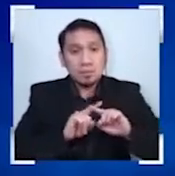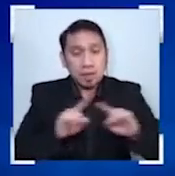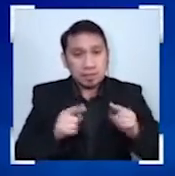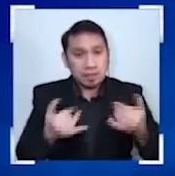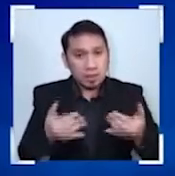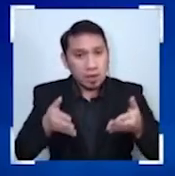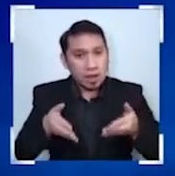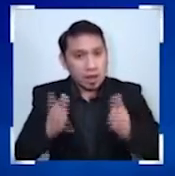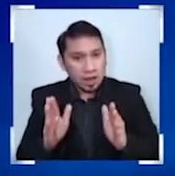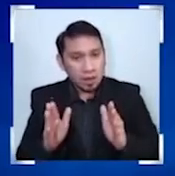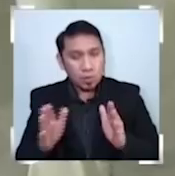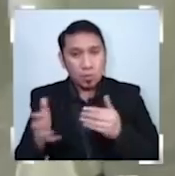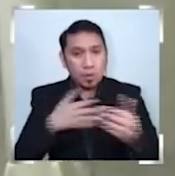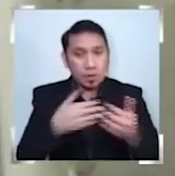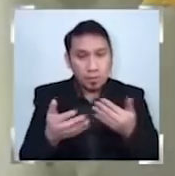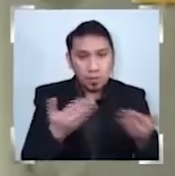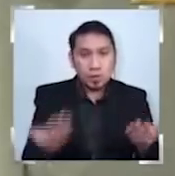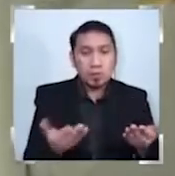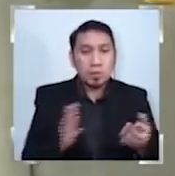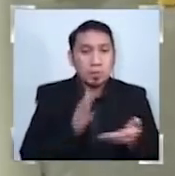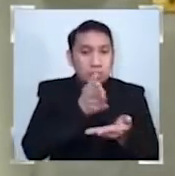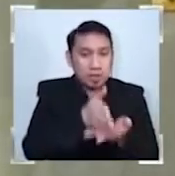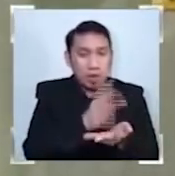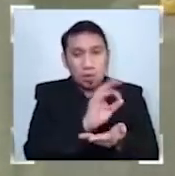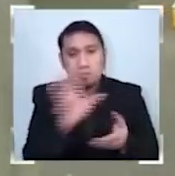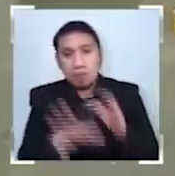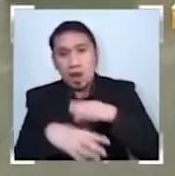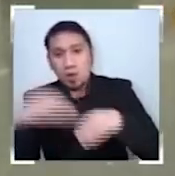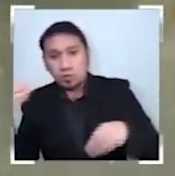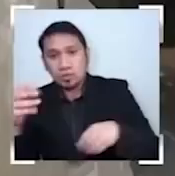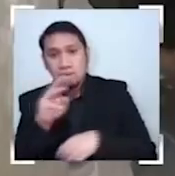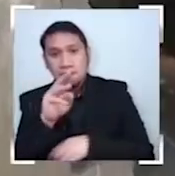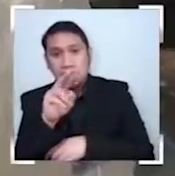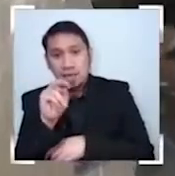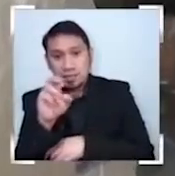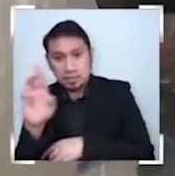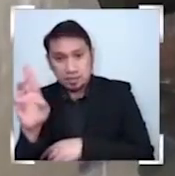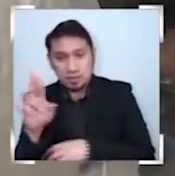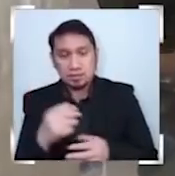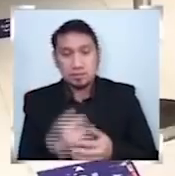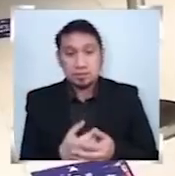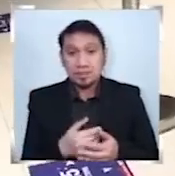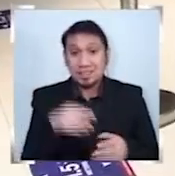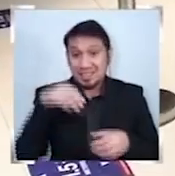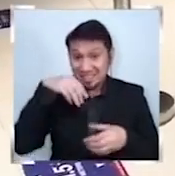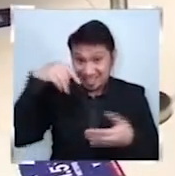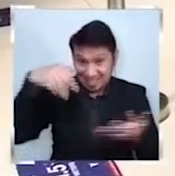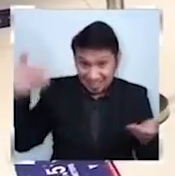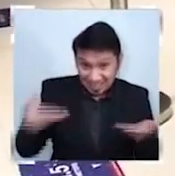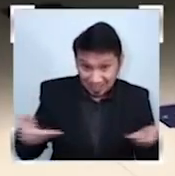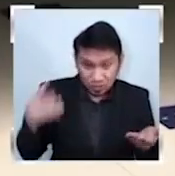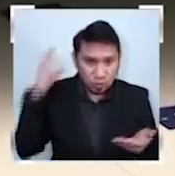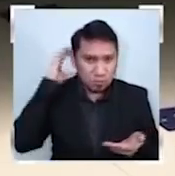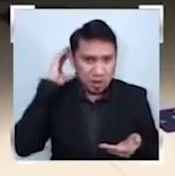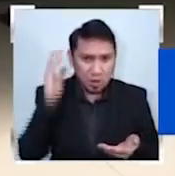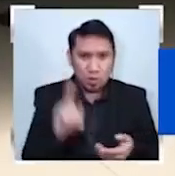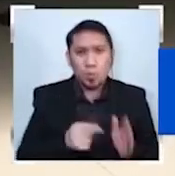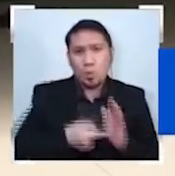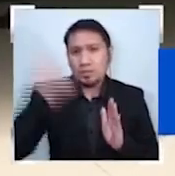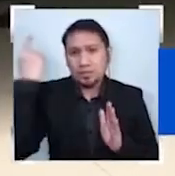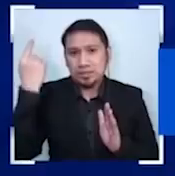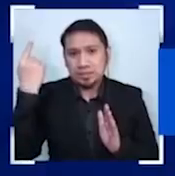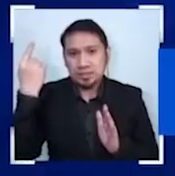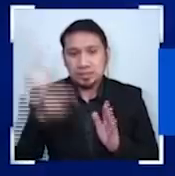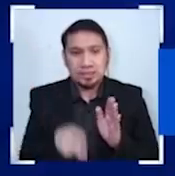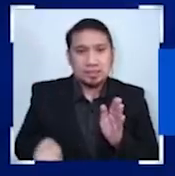at galing ng Metro Manila. Mas accessible siya. Kung sa Cubao, isang sakayan lang, isang taxi lang. Para mas malapit. Gawa galing po akong